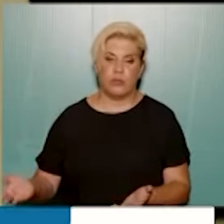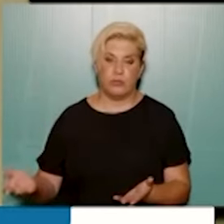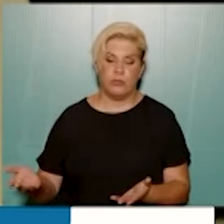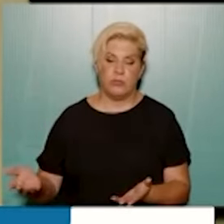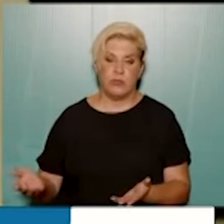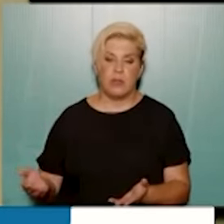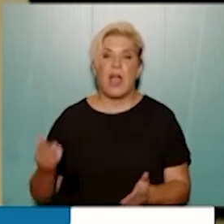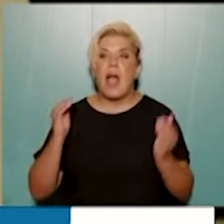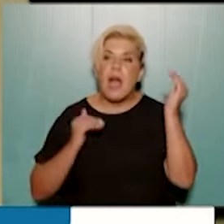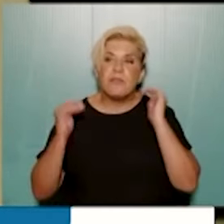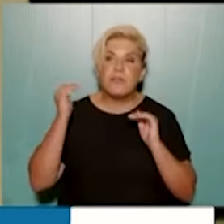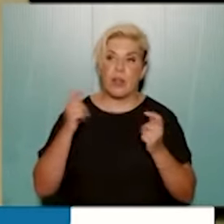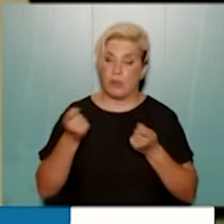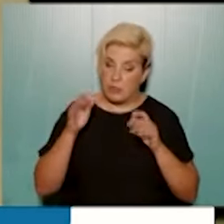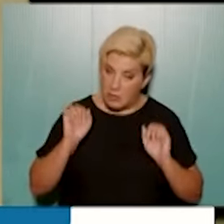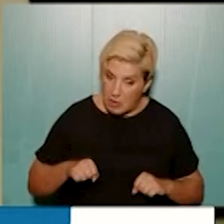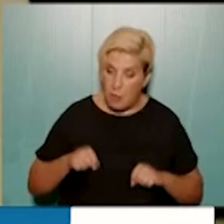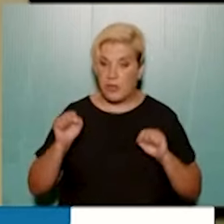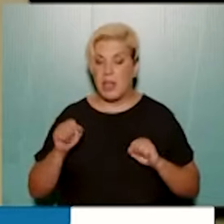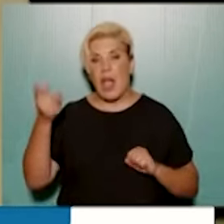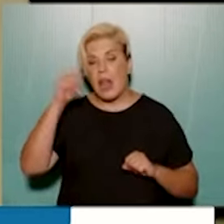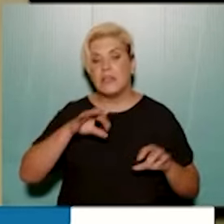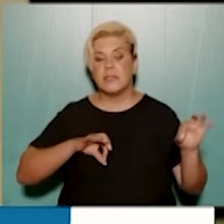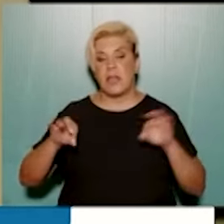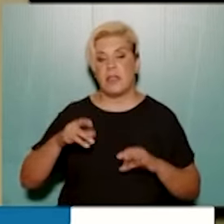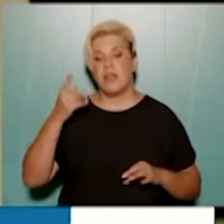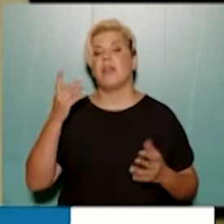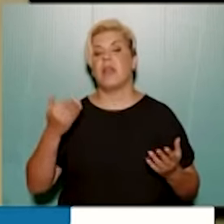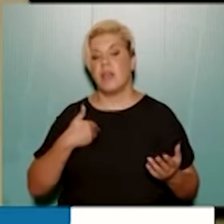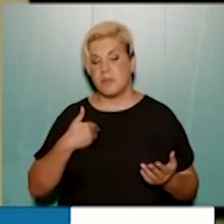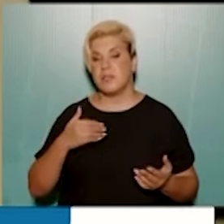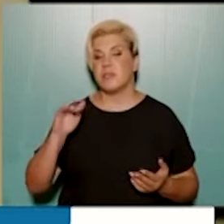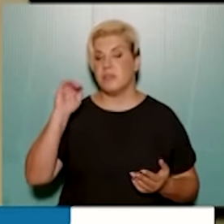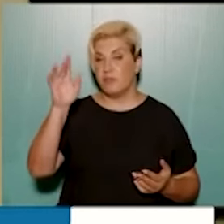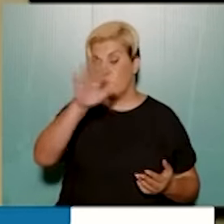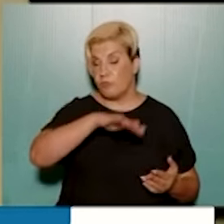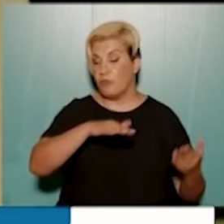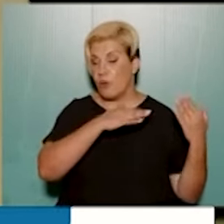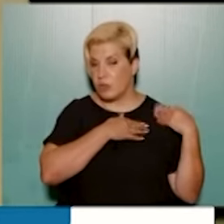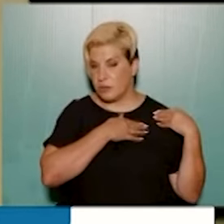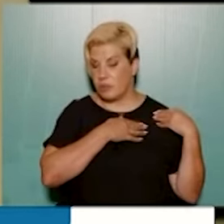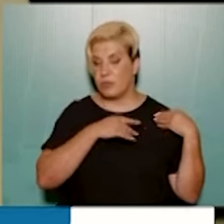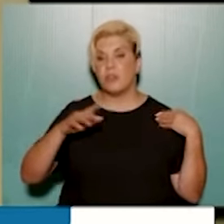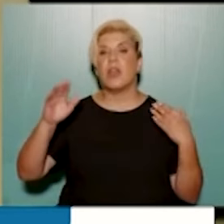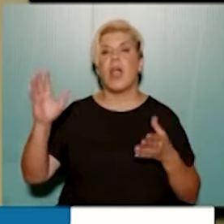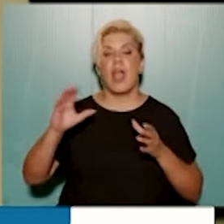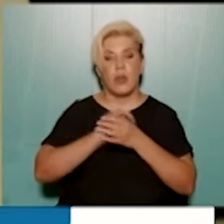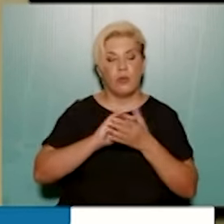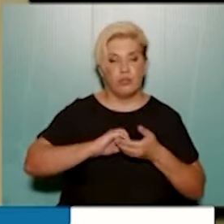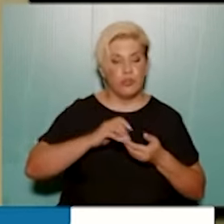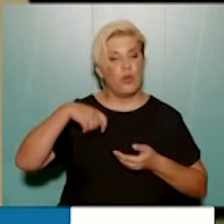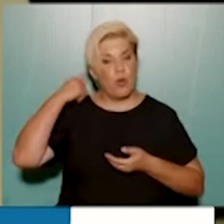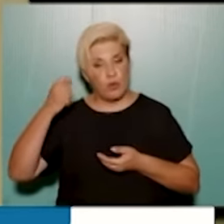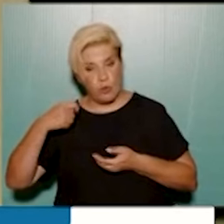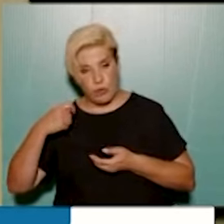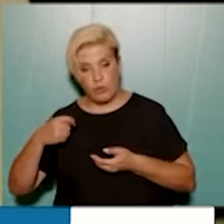πολύ αμφιβάλλουμε ότι θα το κάνετε και μπορεί να έχετε και άλλα σχέδια, δεν ξέρω, εμείς καλούμε τους φορείς της περιοχής, την Ένωση Γονέων, τους Συλλόγους